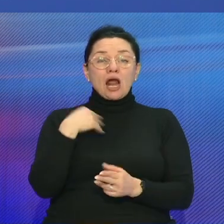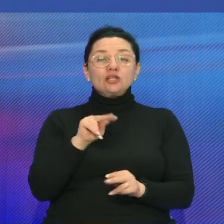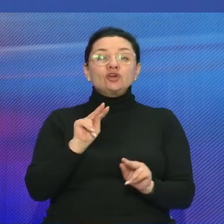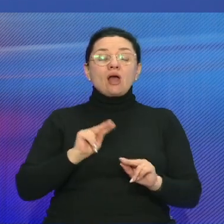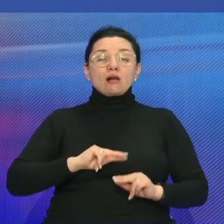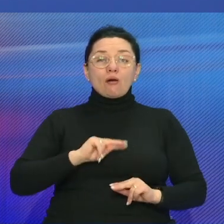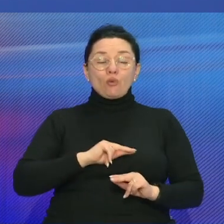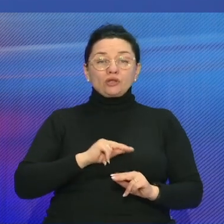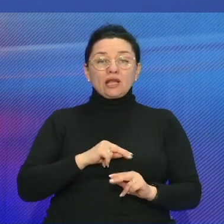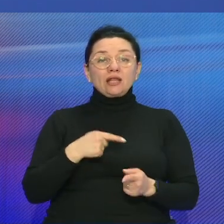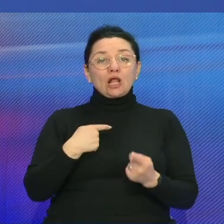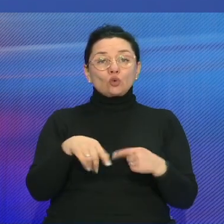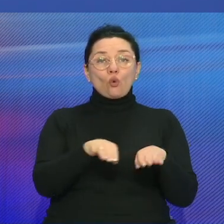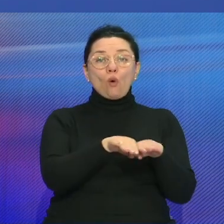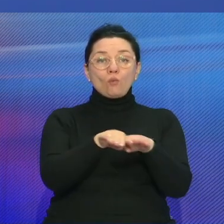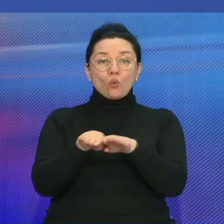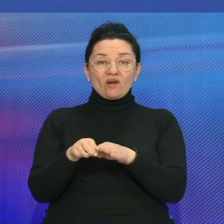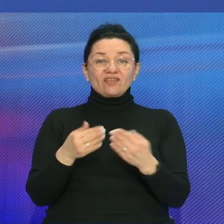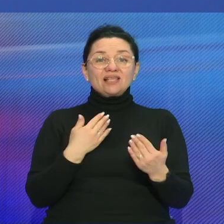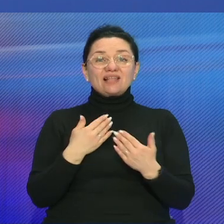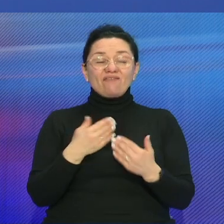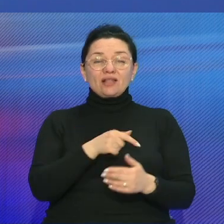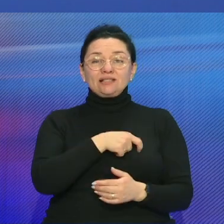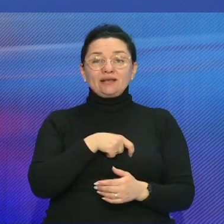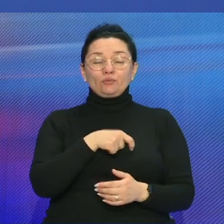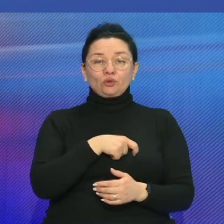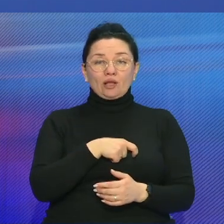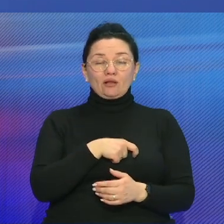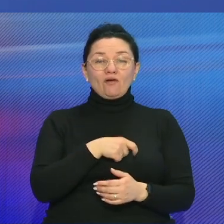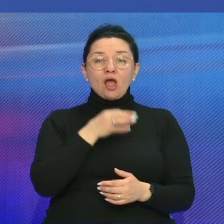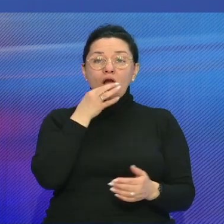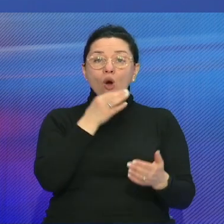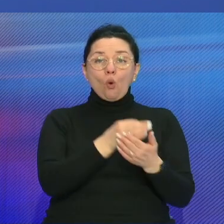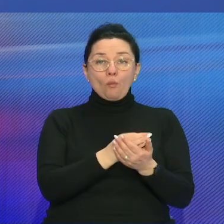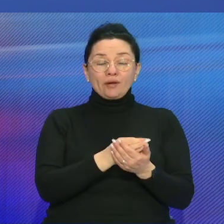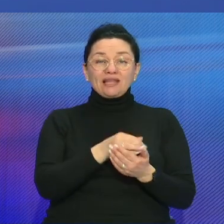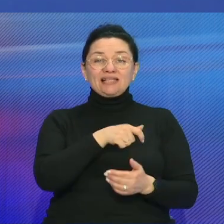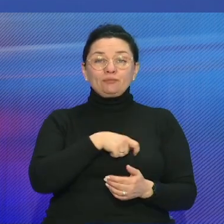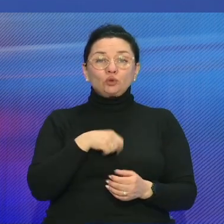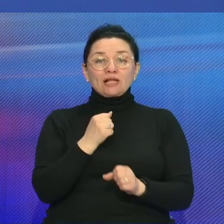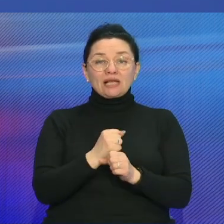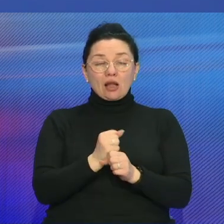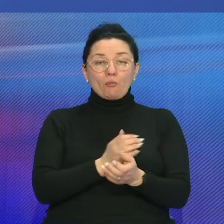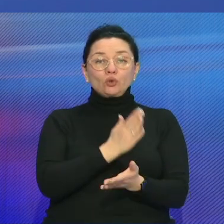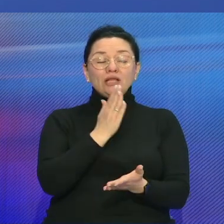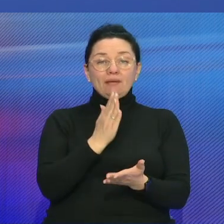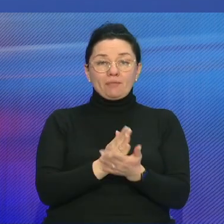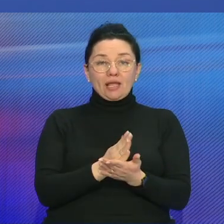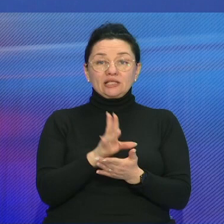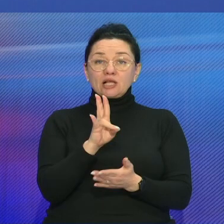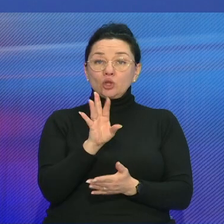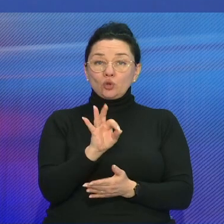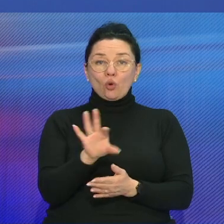уровня. То есть опыт депутатской работы имеется, поэтому не все